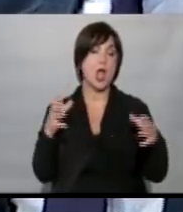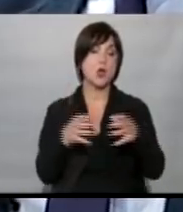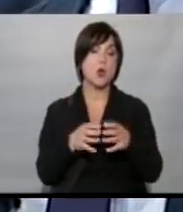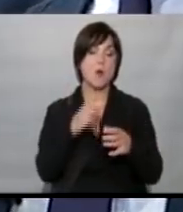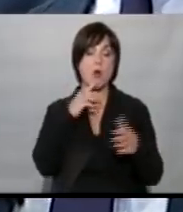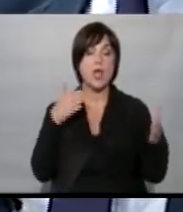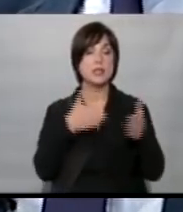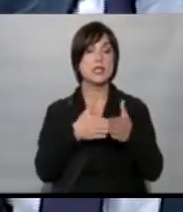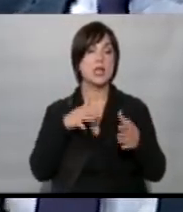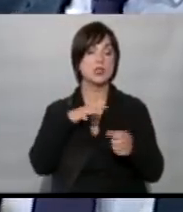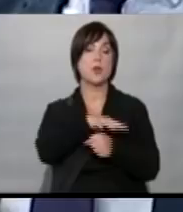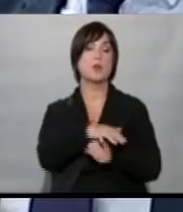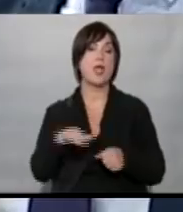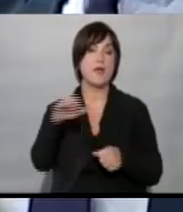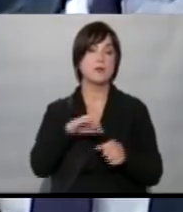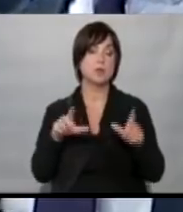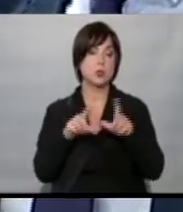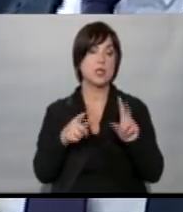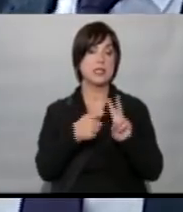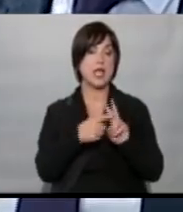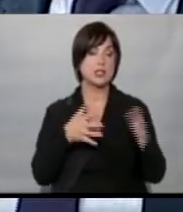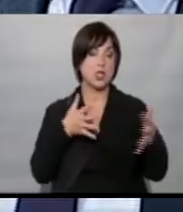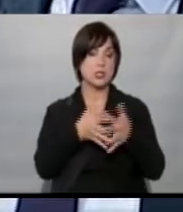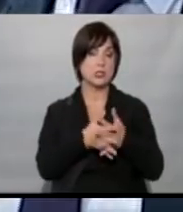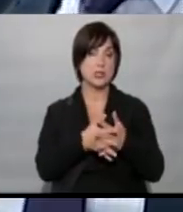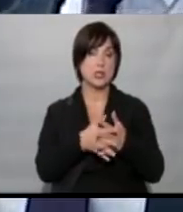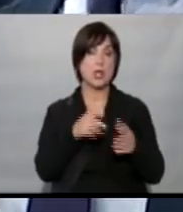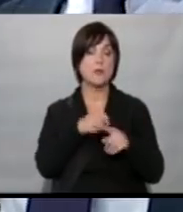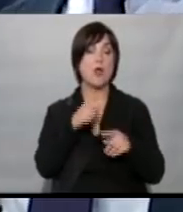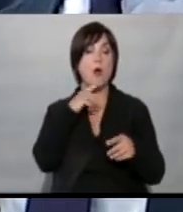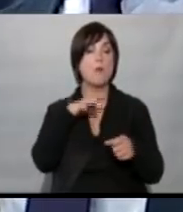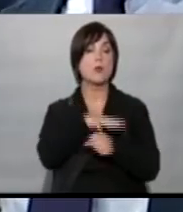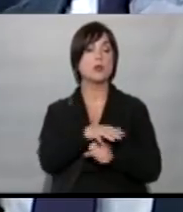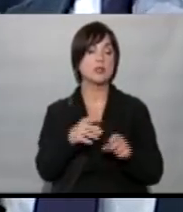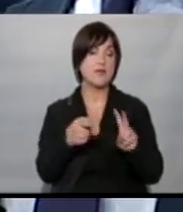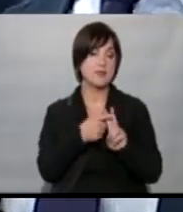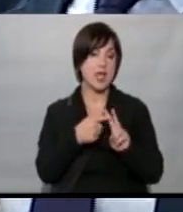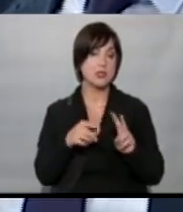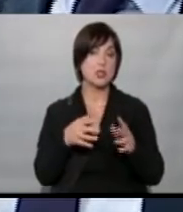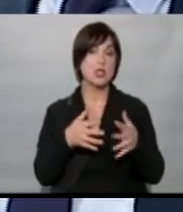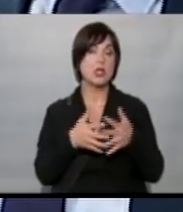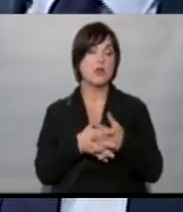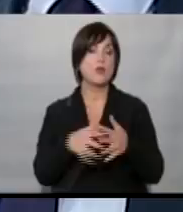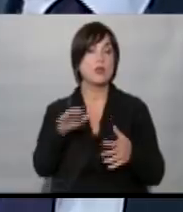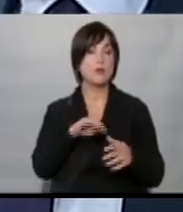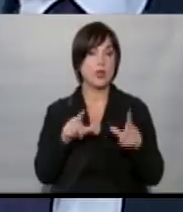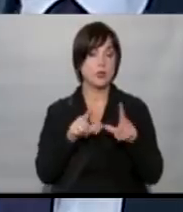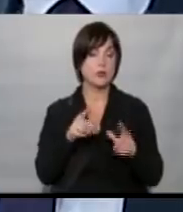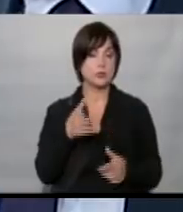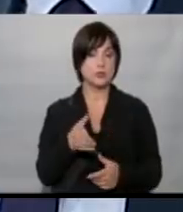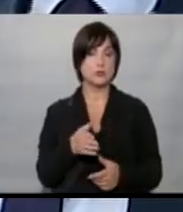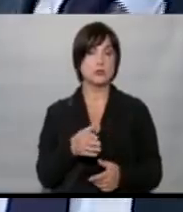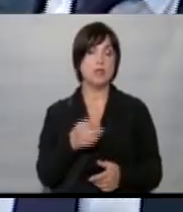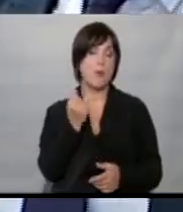што е директно против ЕУ и НАТО интеграциите, особено, еве ќе бидам коректен до крај, против НАТО интеграциите во однос на ЕУ